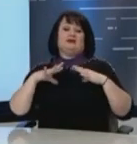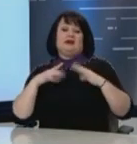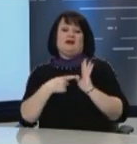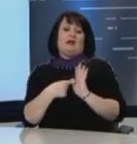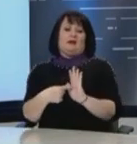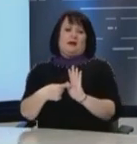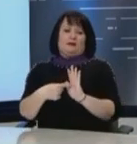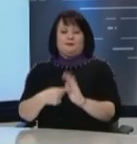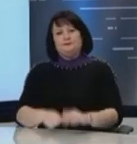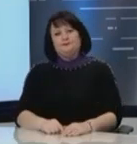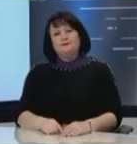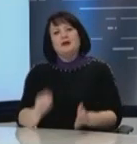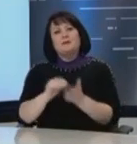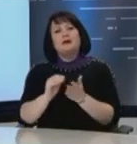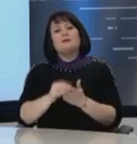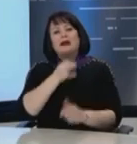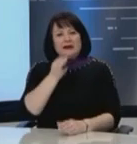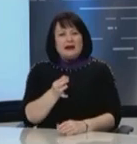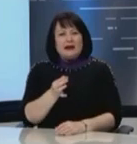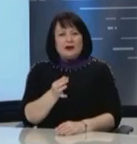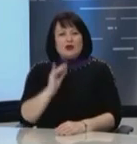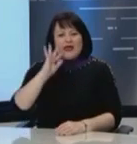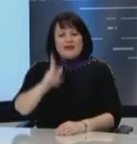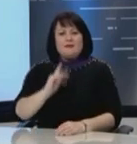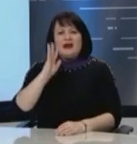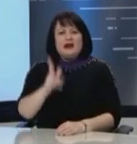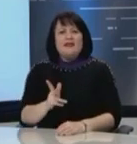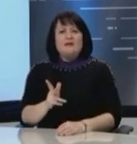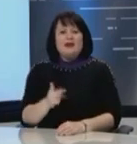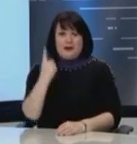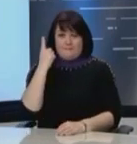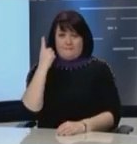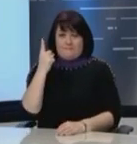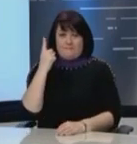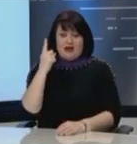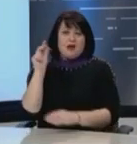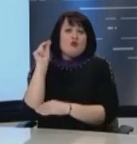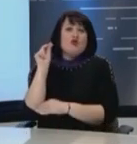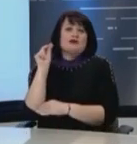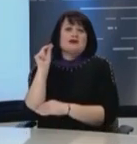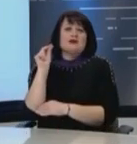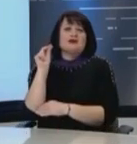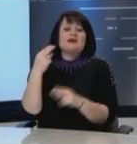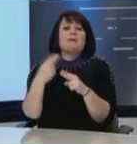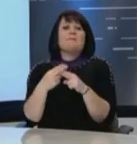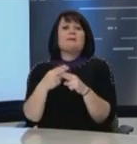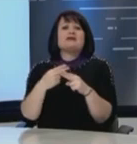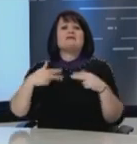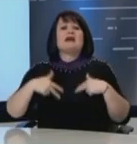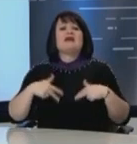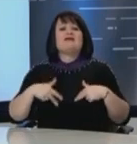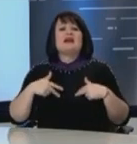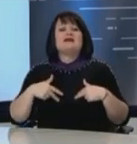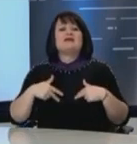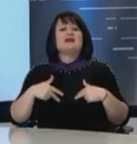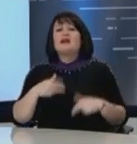εντυπώσεων. Και επαναλαμβάνω, όλη την ημέρα δεν έχουμε πάρει μία δέσμευση από επίσημα χείλη